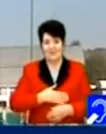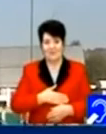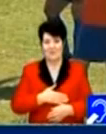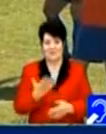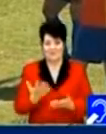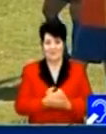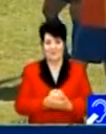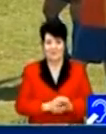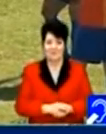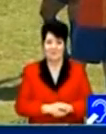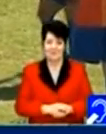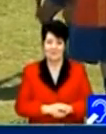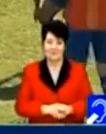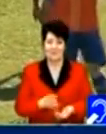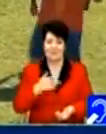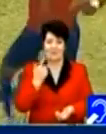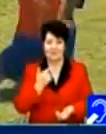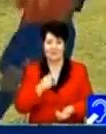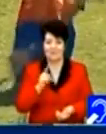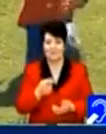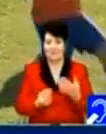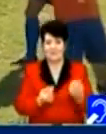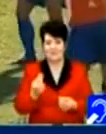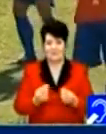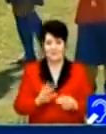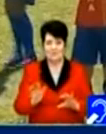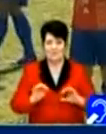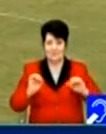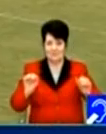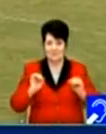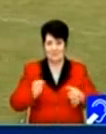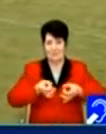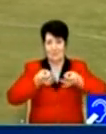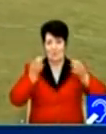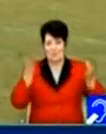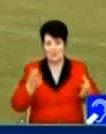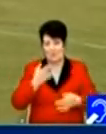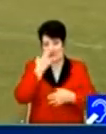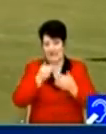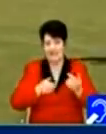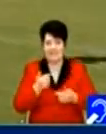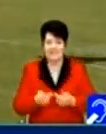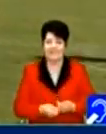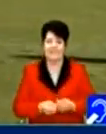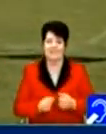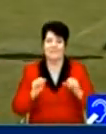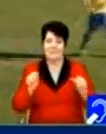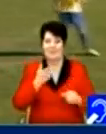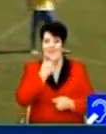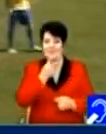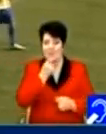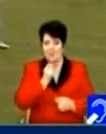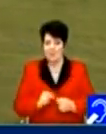că am reușit. Vorbim de oină, vorbim nu doar despre un sport, dar despre o cultură, despre o tradiție. Oina este un sport frumos și